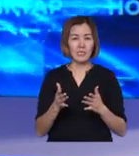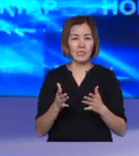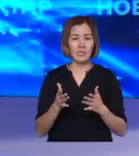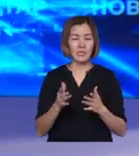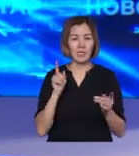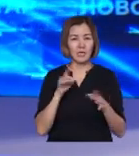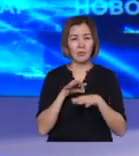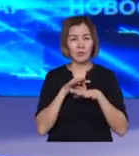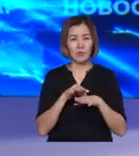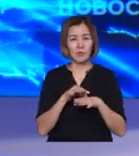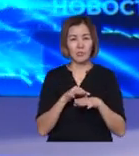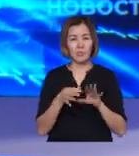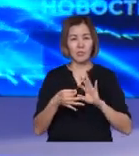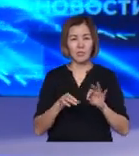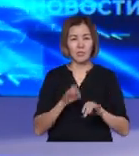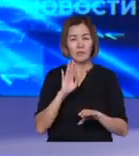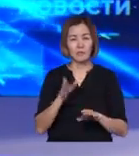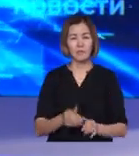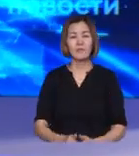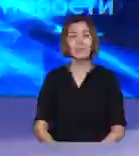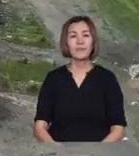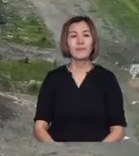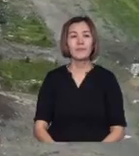қабылдау өткізген Гүлжанат Мақұлжанова көріп қайтты.